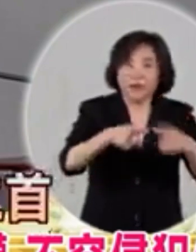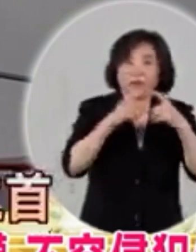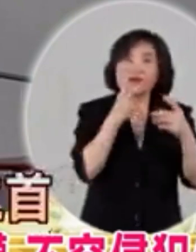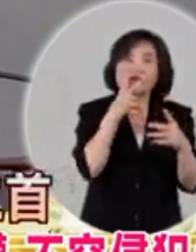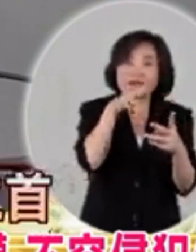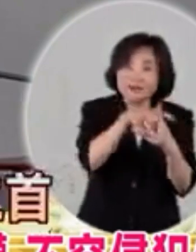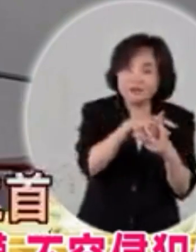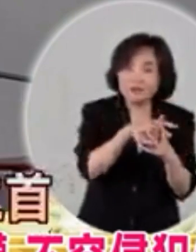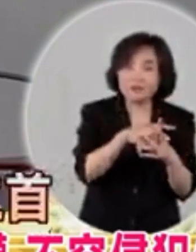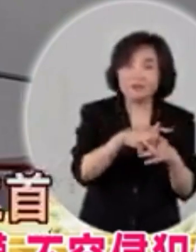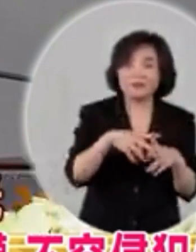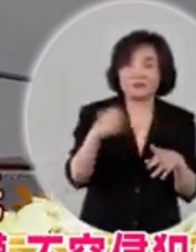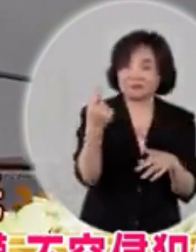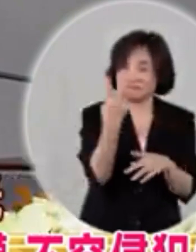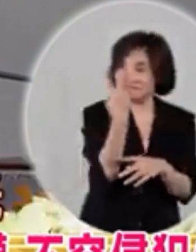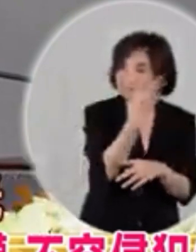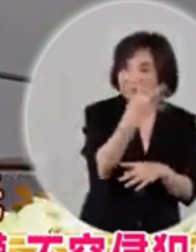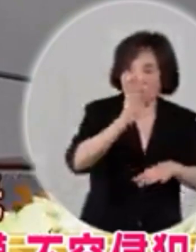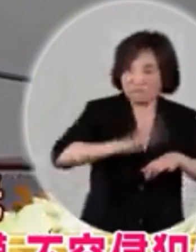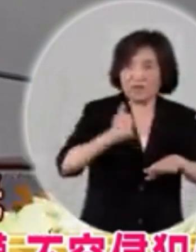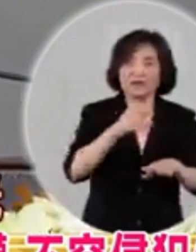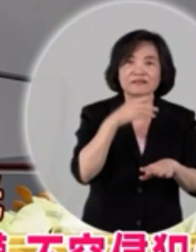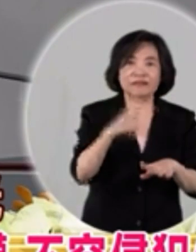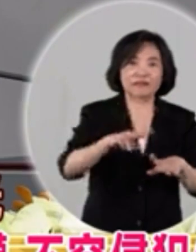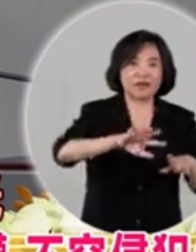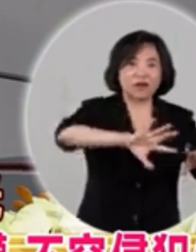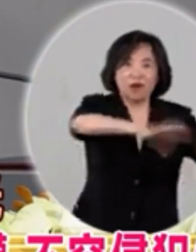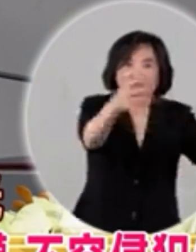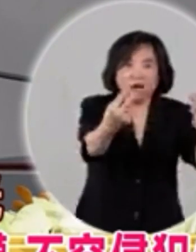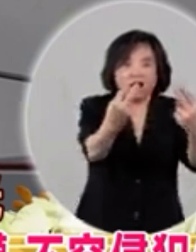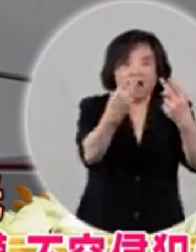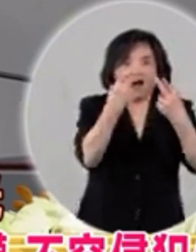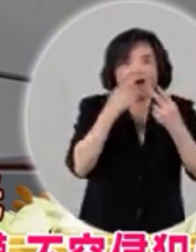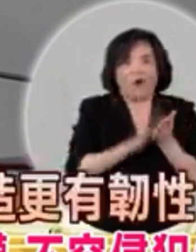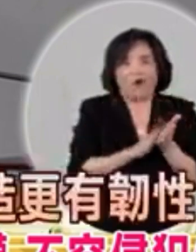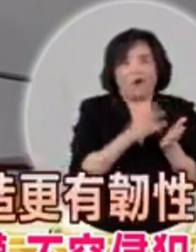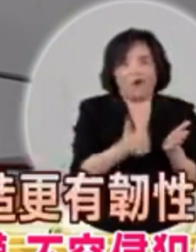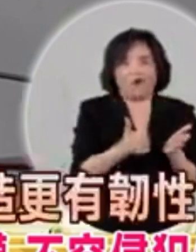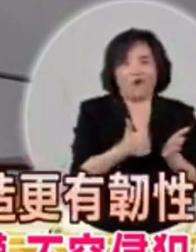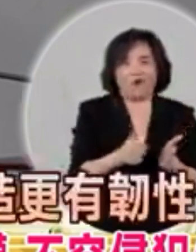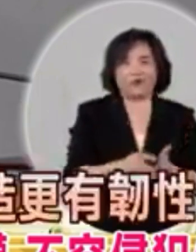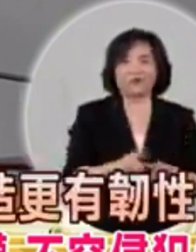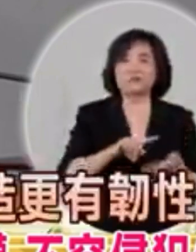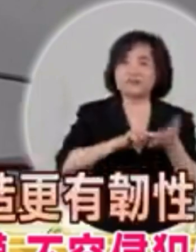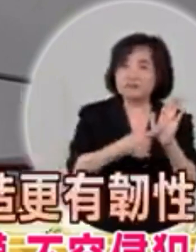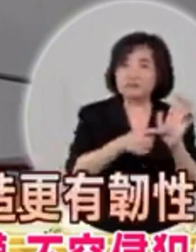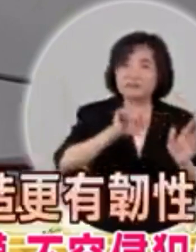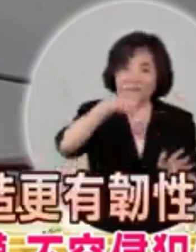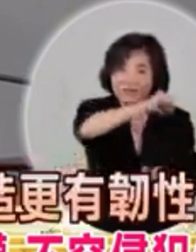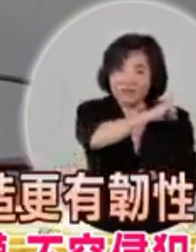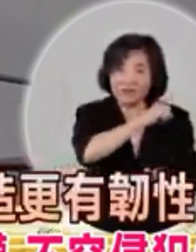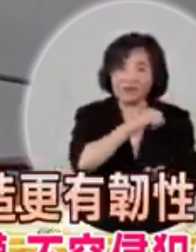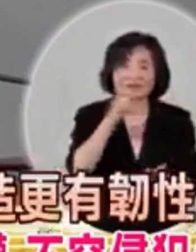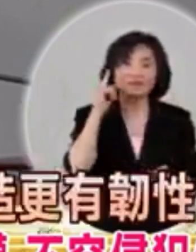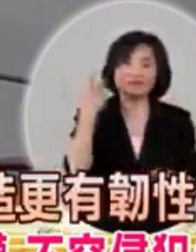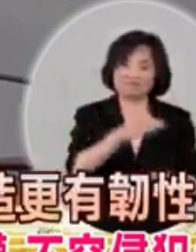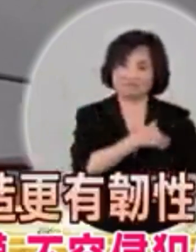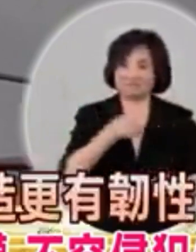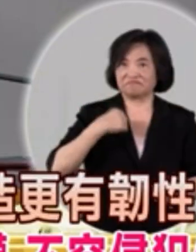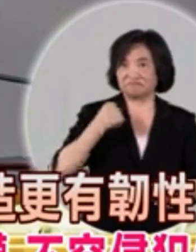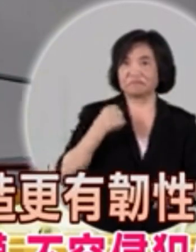之首，而且吸引全世界的目光，这证明台湾有能力创造更有韧